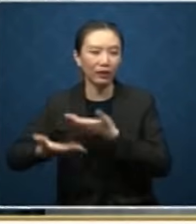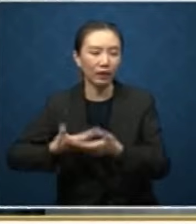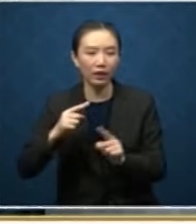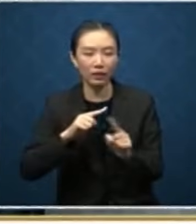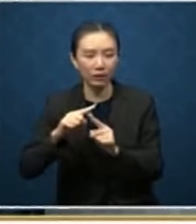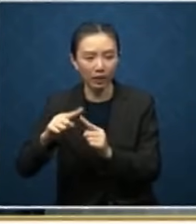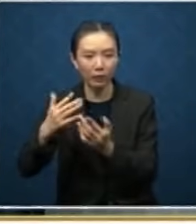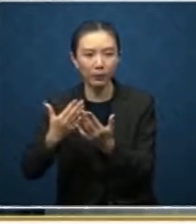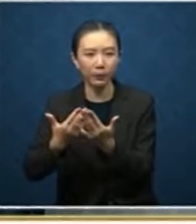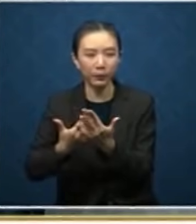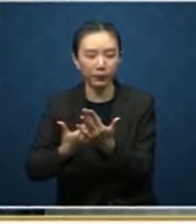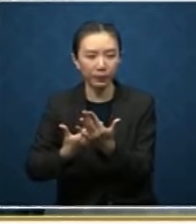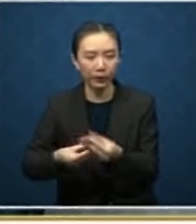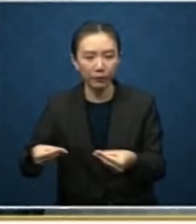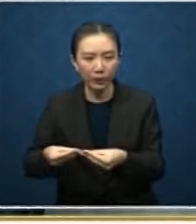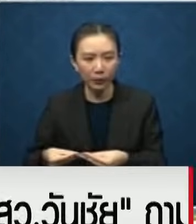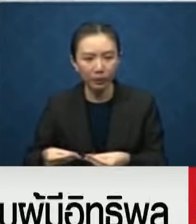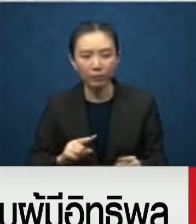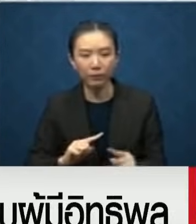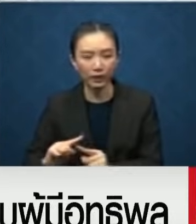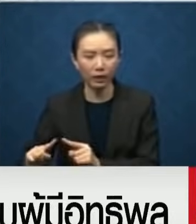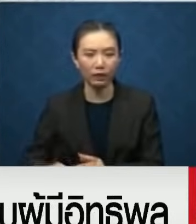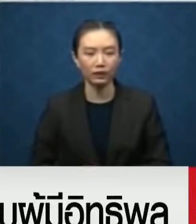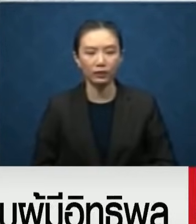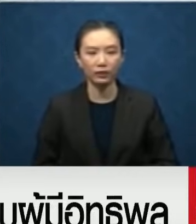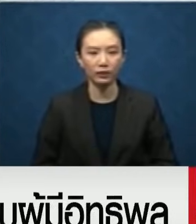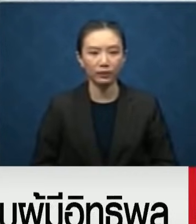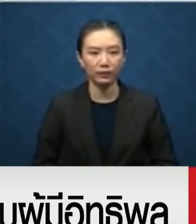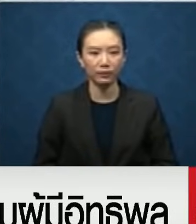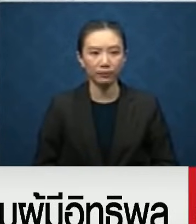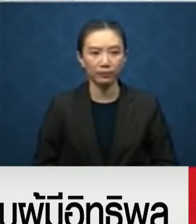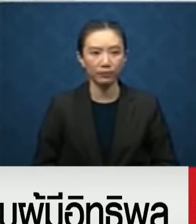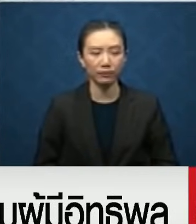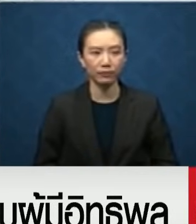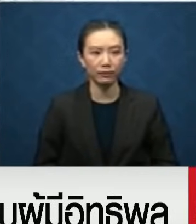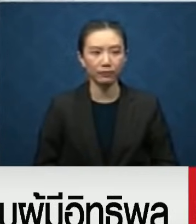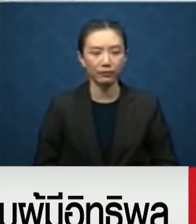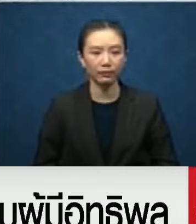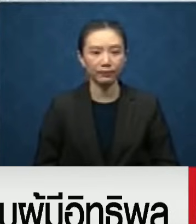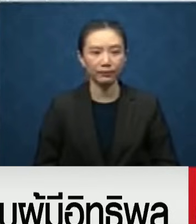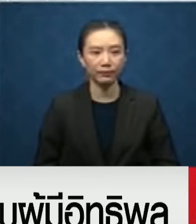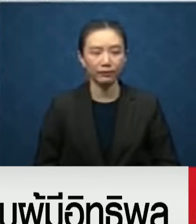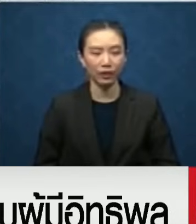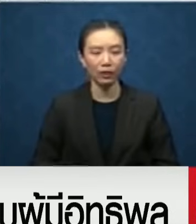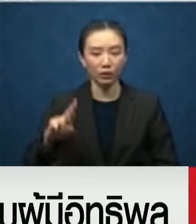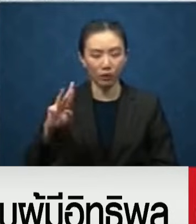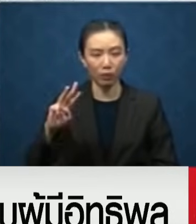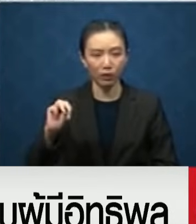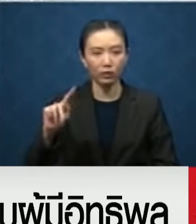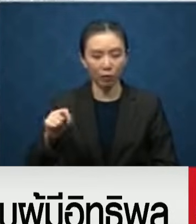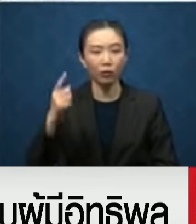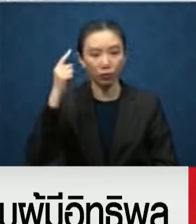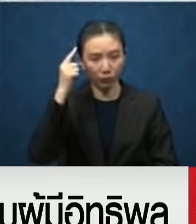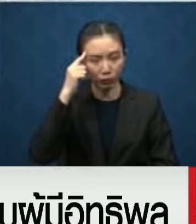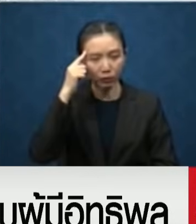รองนายกและรัฐมนตรีว่าการกระทรวงมหาดไทยแต่พอเป็นเรื่องการปราบปราผู้มีอิทธิพลน่ะนะคะคุณชาดาไทเศษในฐานะรัฐมนตรีช่วย